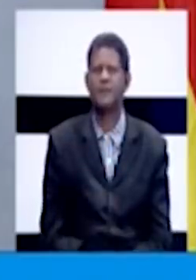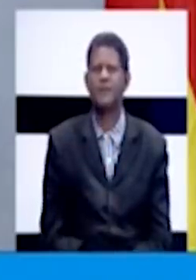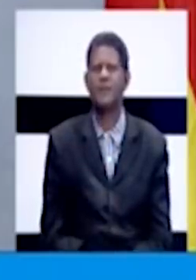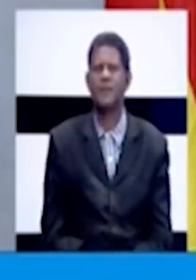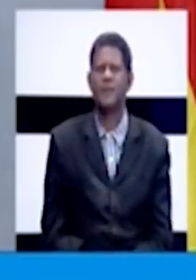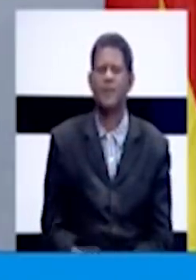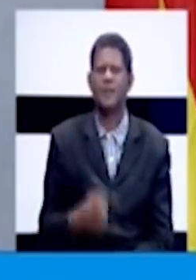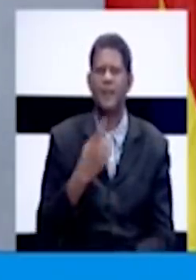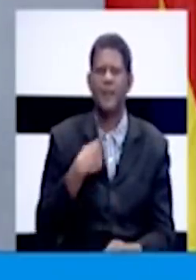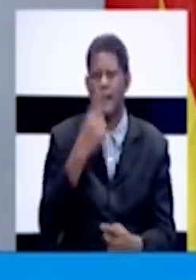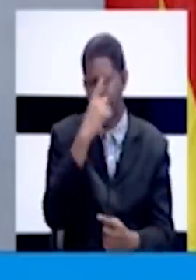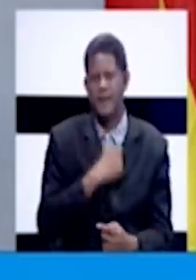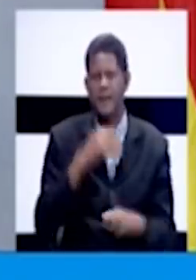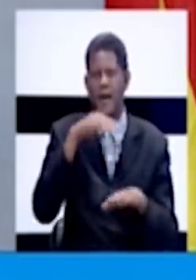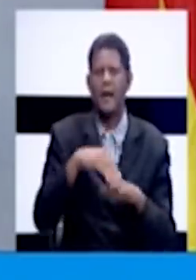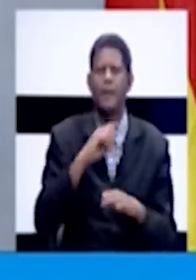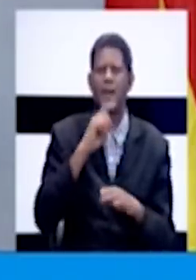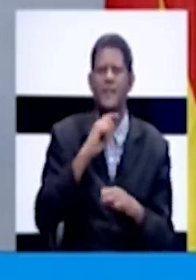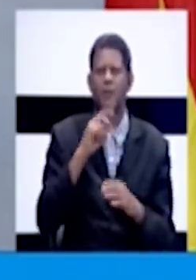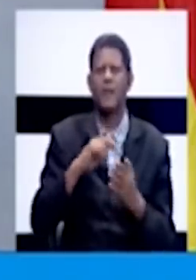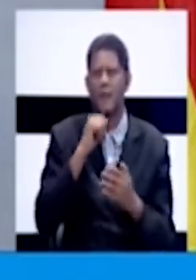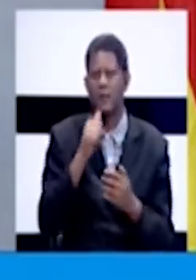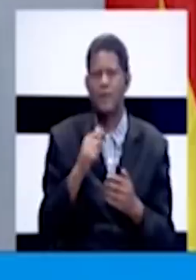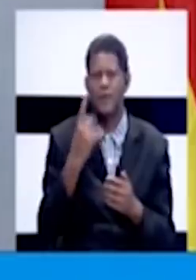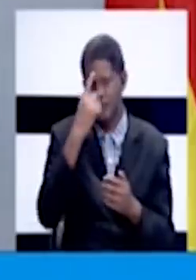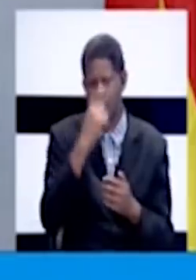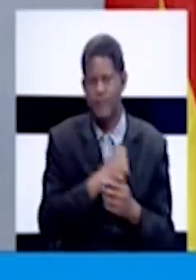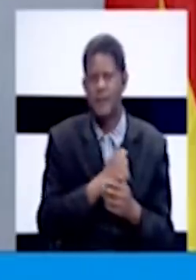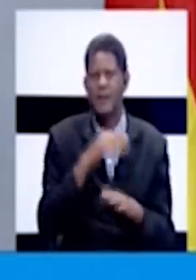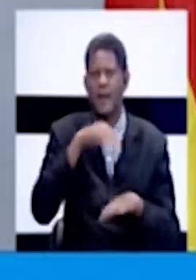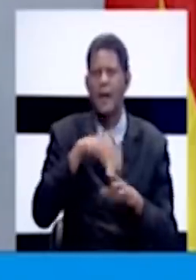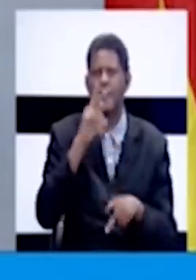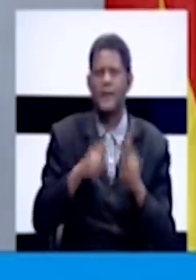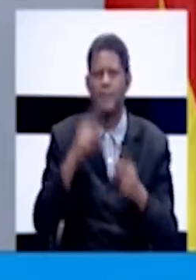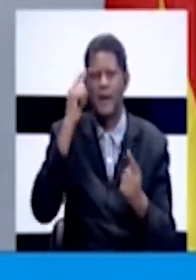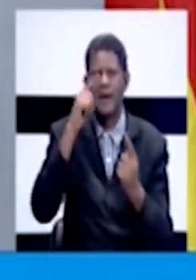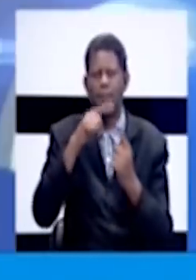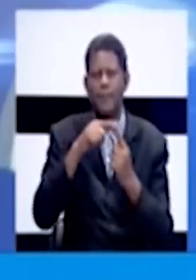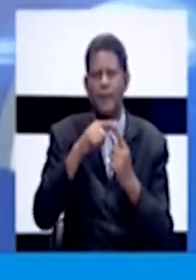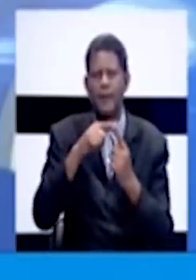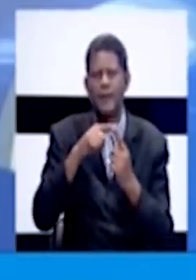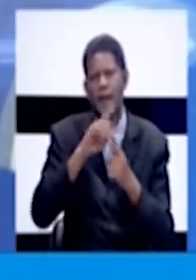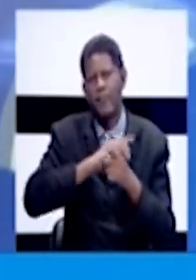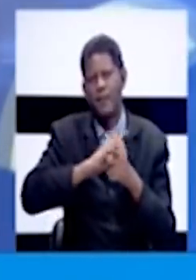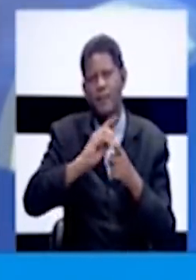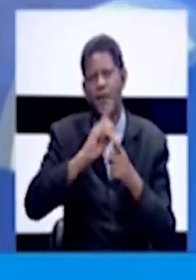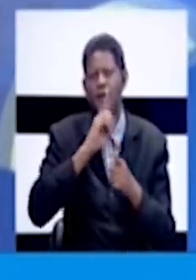እምነትና ኣብ ሓፃውን እዩ ማለት ኣይኮነን እምነትና ኣብ ህዝቢ ኣብ ዕላማ ኣብ መስመር